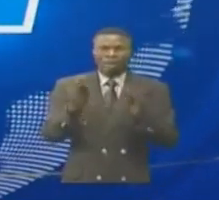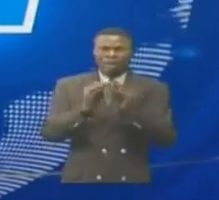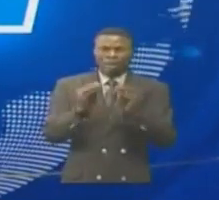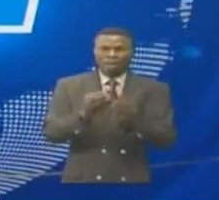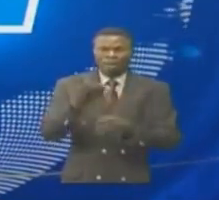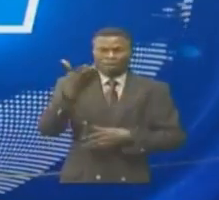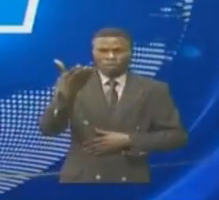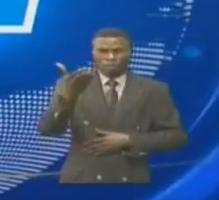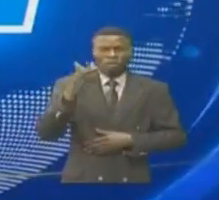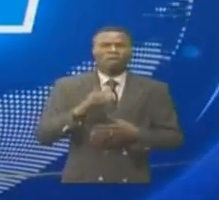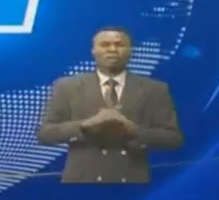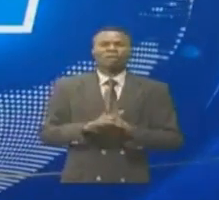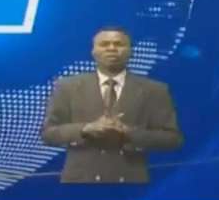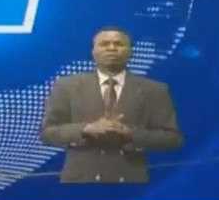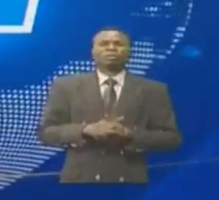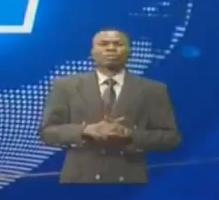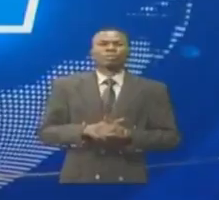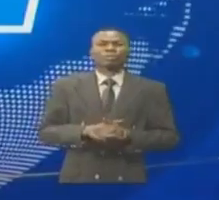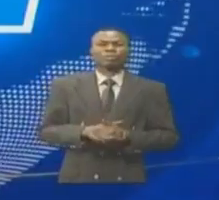Images et commentaires.